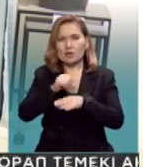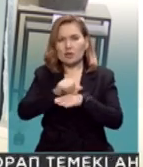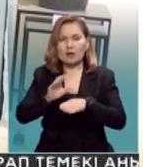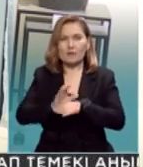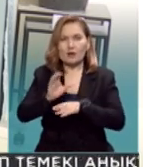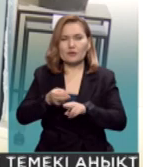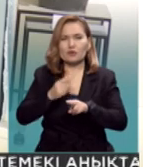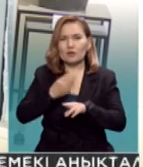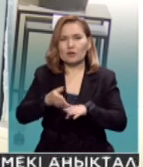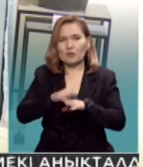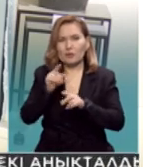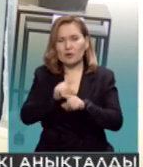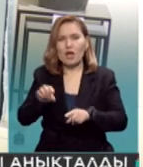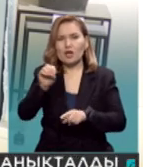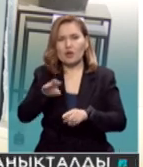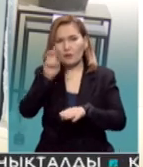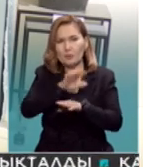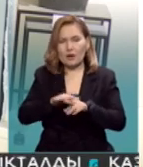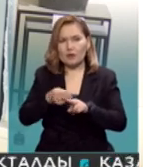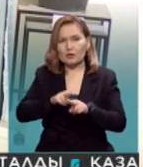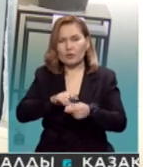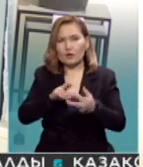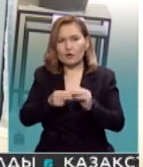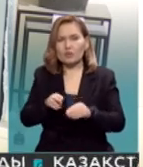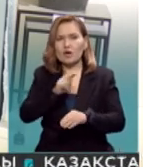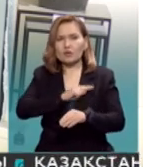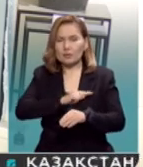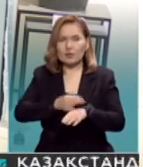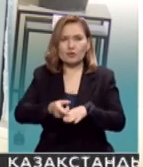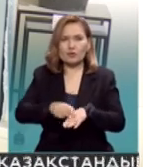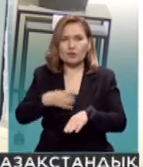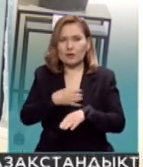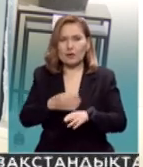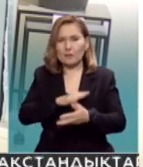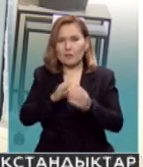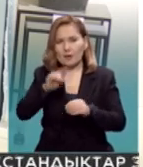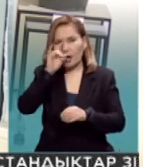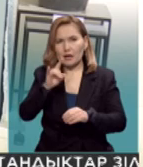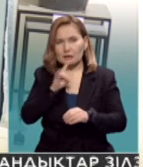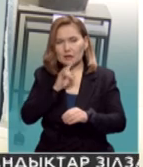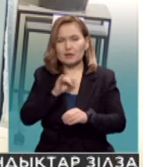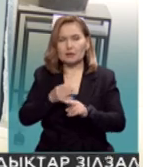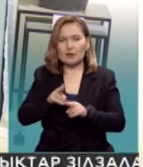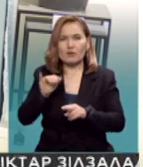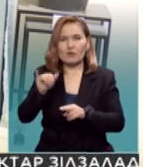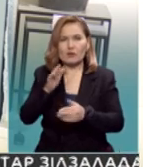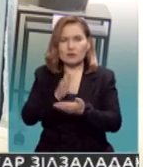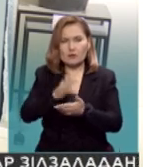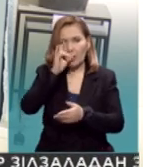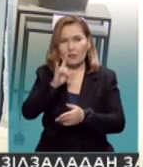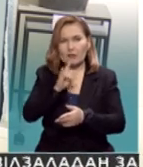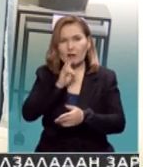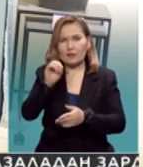Қазіргідей қиын кезеңде Еуропа елдері ресурстарға, медалдарға зәру. Ал оның бәрі Қазақстанда бар. Осы журналда Қазақстан